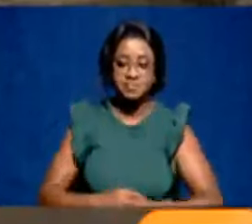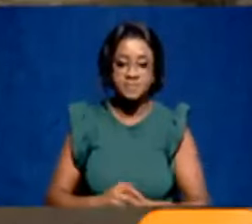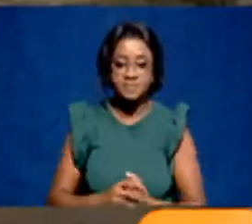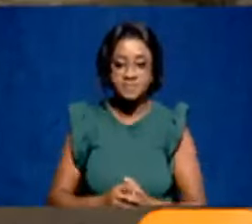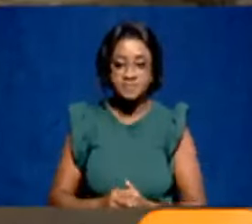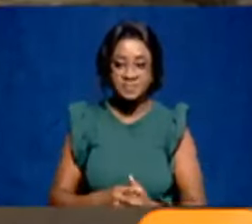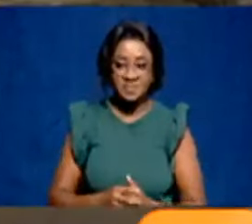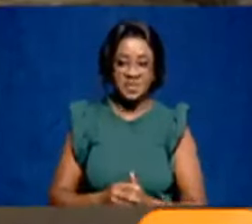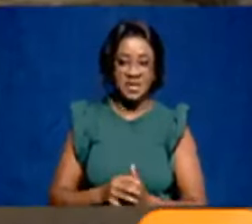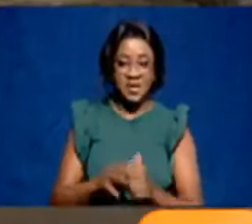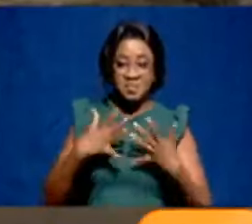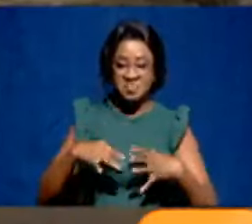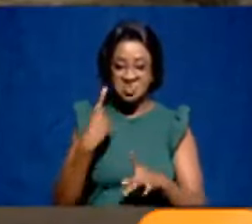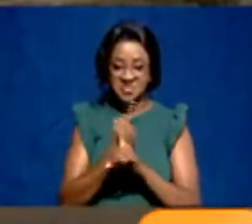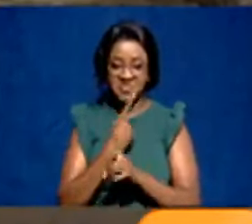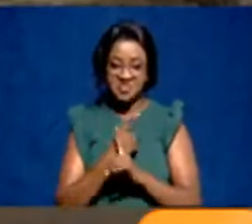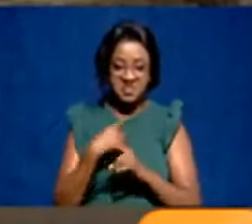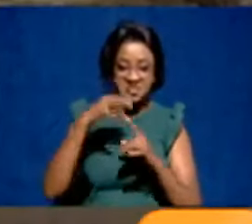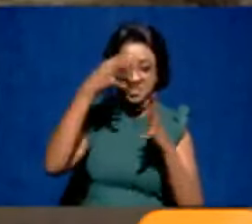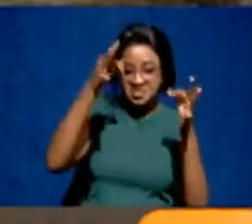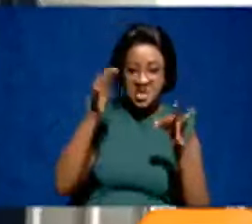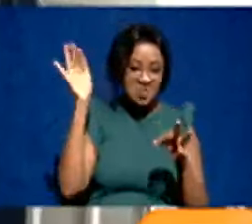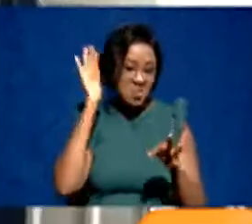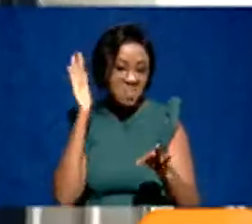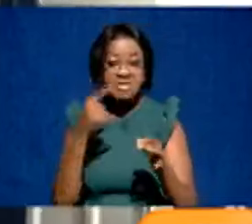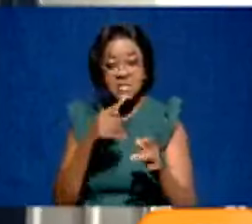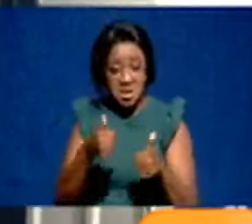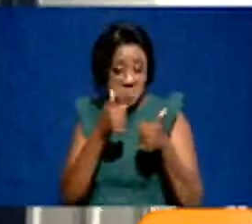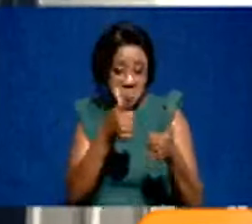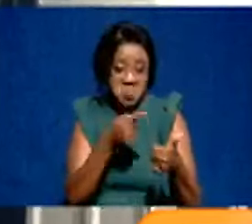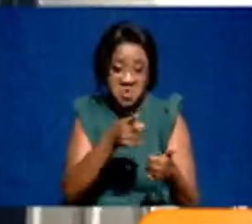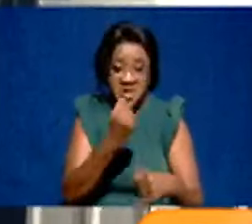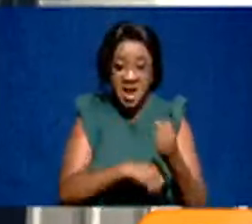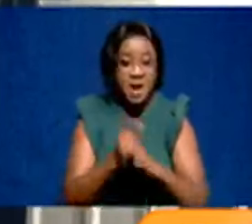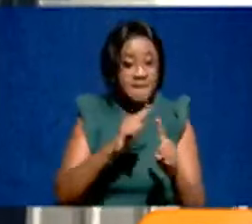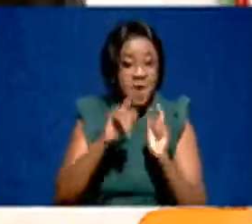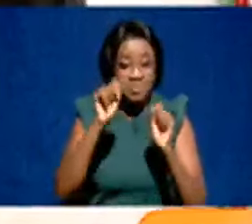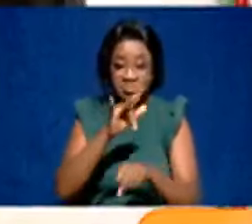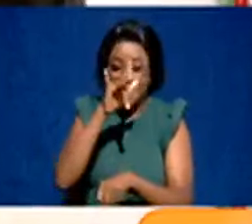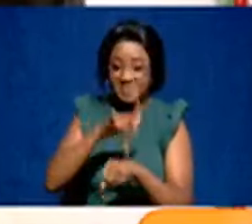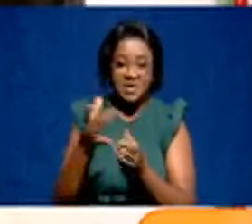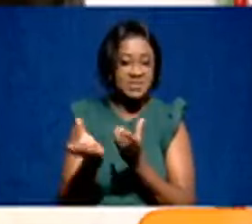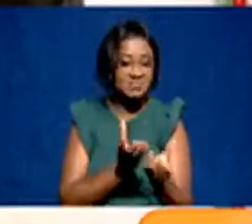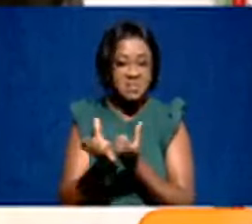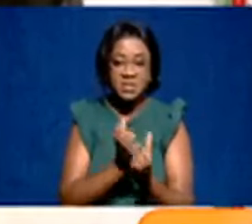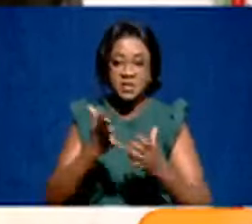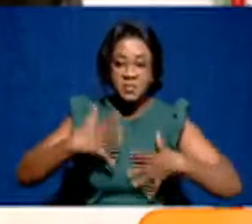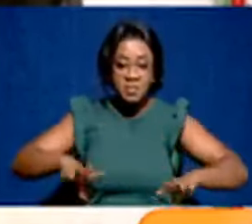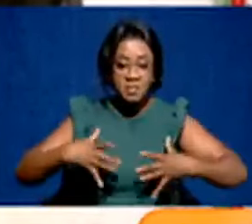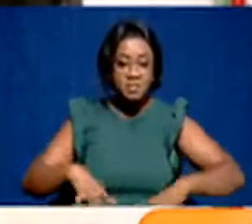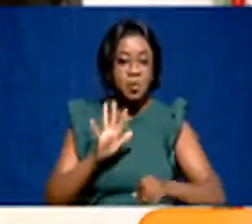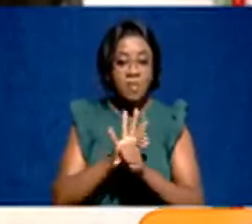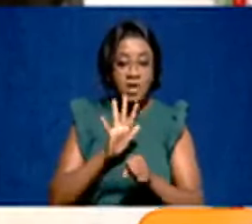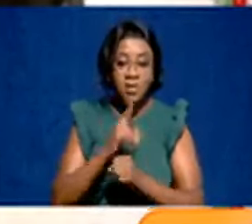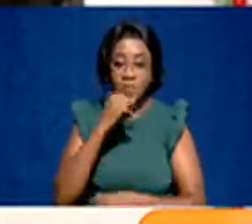agizo hilo wakisema hatua hiyo japo ni nzuri huenda ikaathiri biashara za wengi ambao